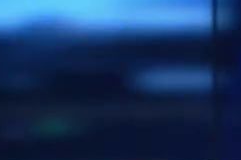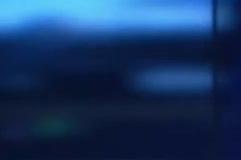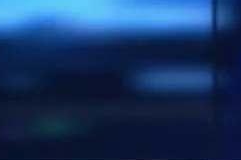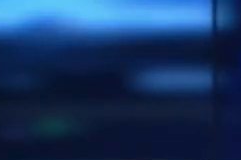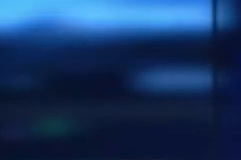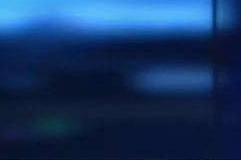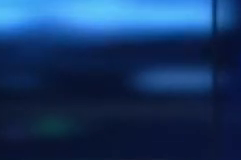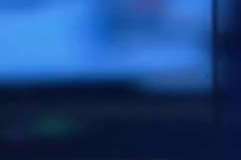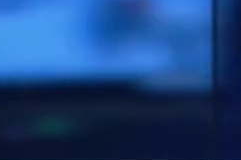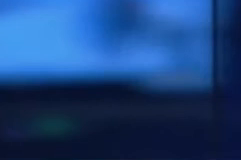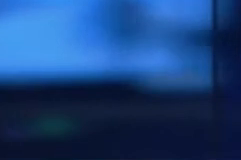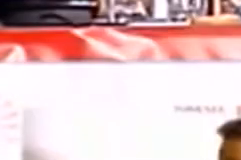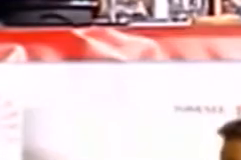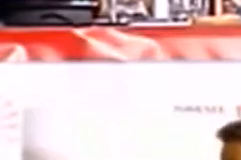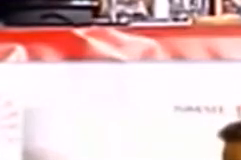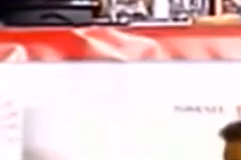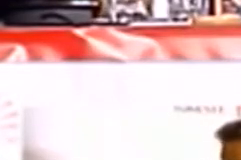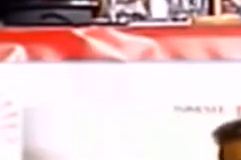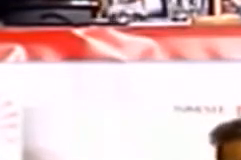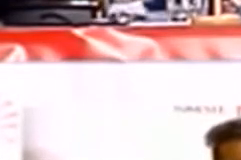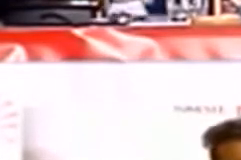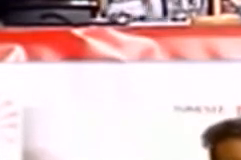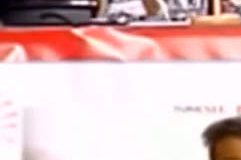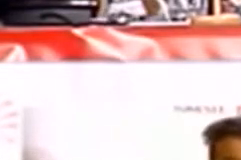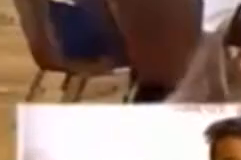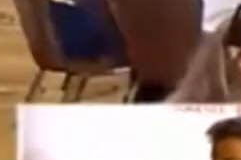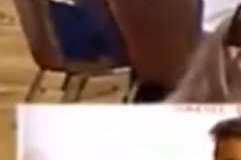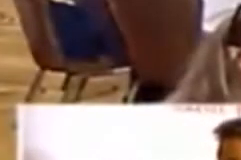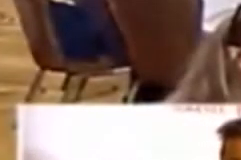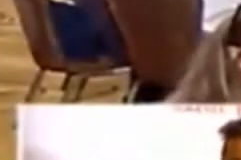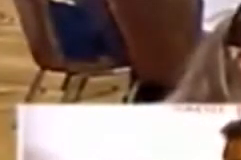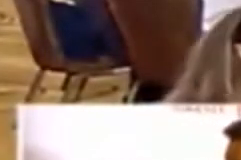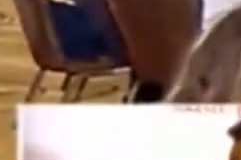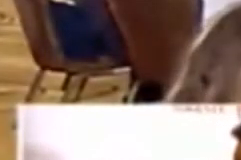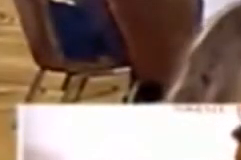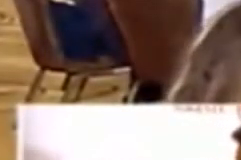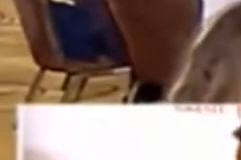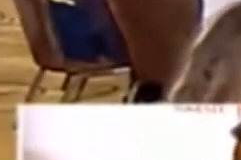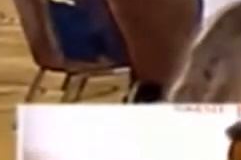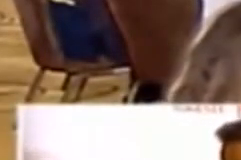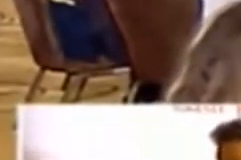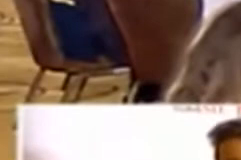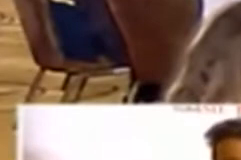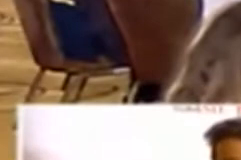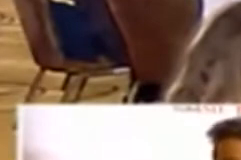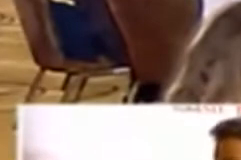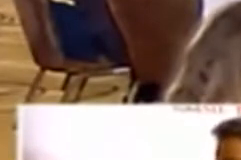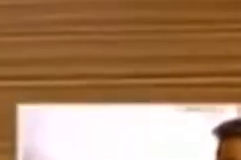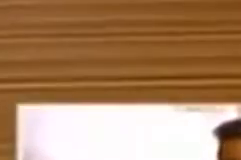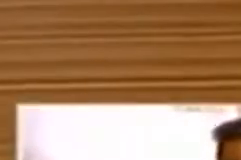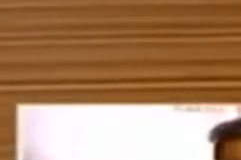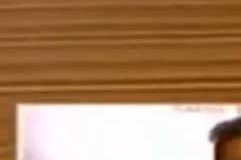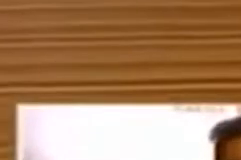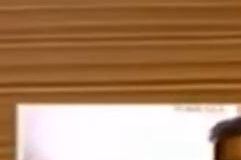الرئاسية والمقرر إجراؤها في 15 من الشهر الجاري. وتبث المناظرات التي تشهدها البلاد للمرة الأولى